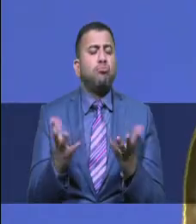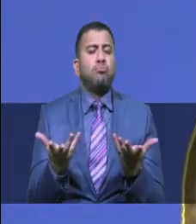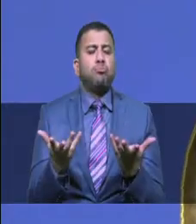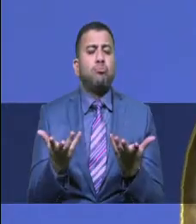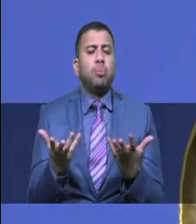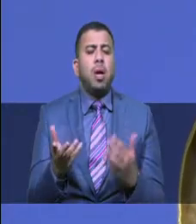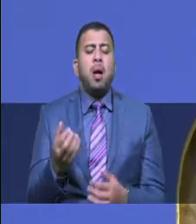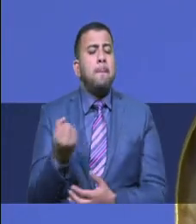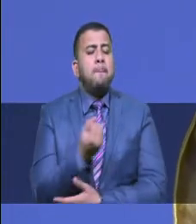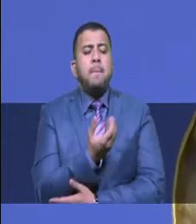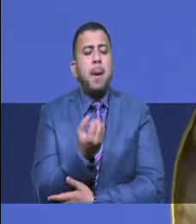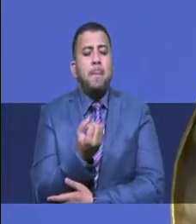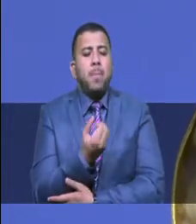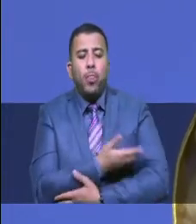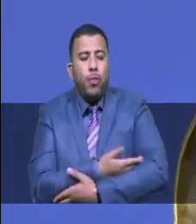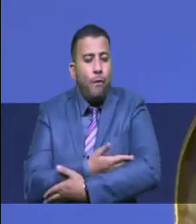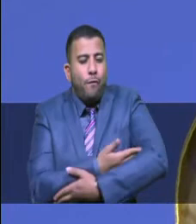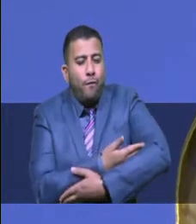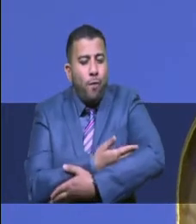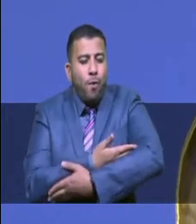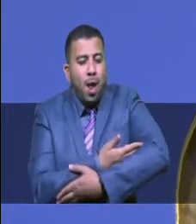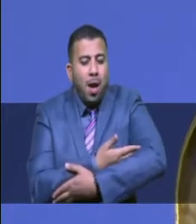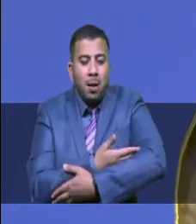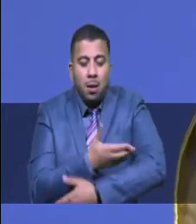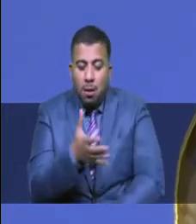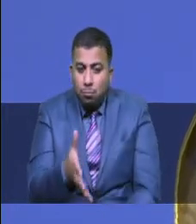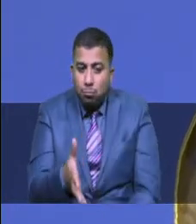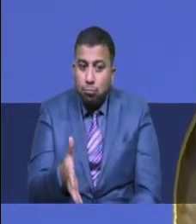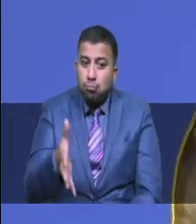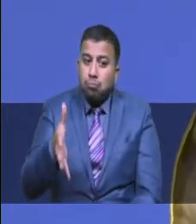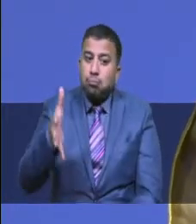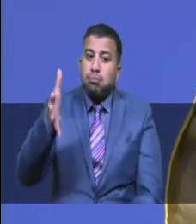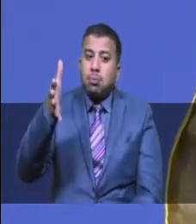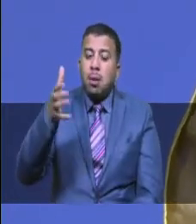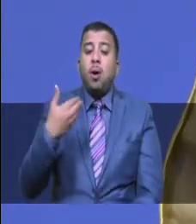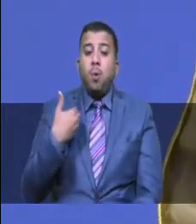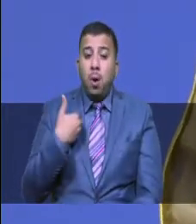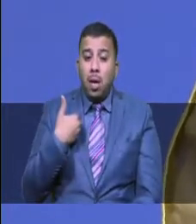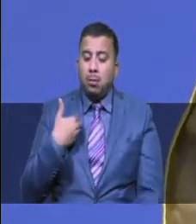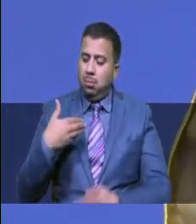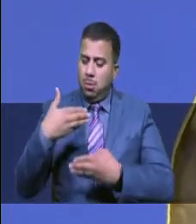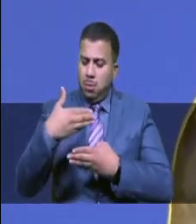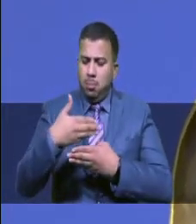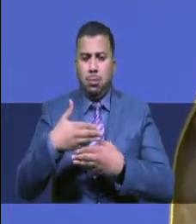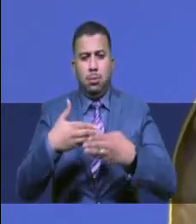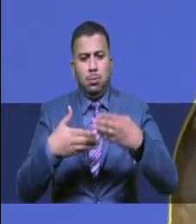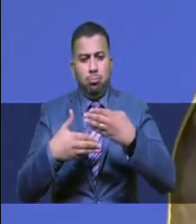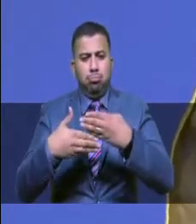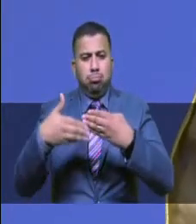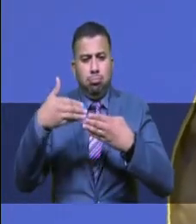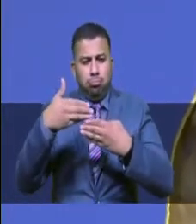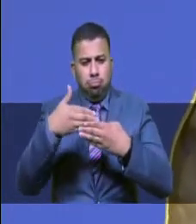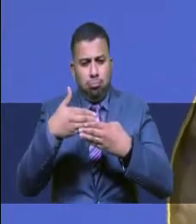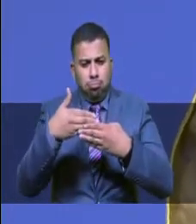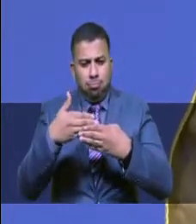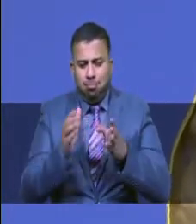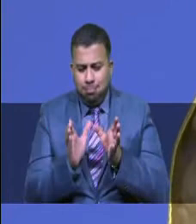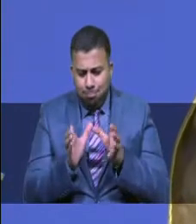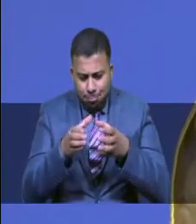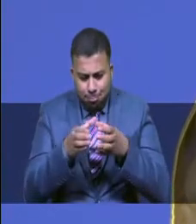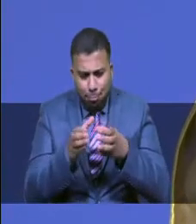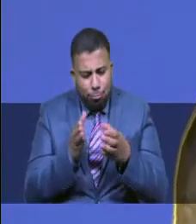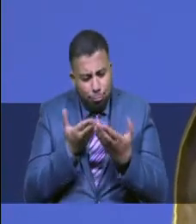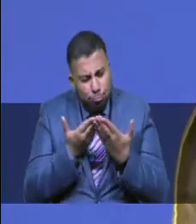منذ الطفولة إلى أن يكتمل، ونبني نحن كل حركتنا حوله، لا تخرج عن